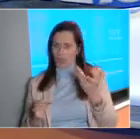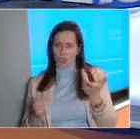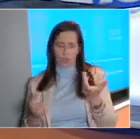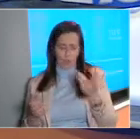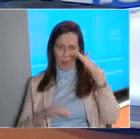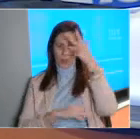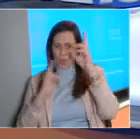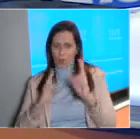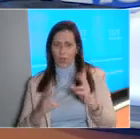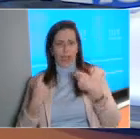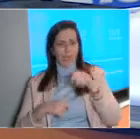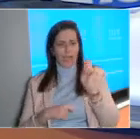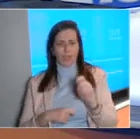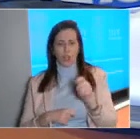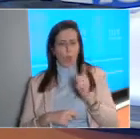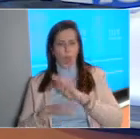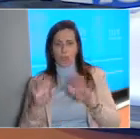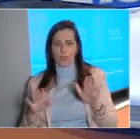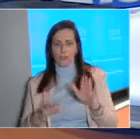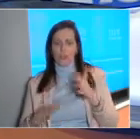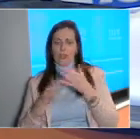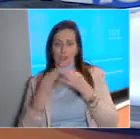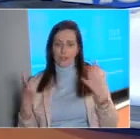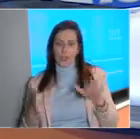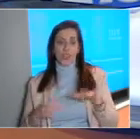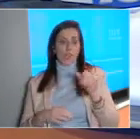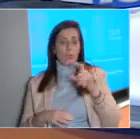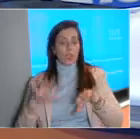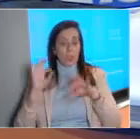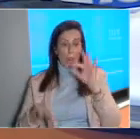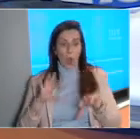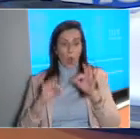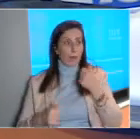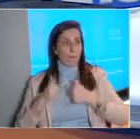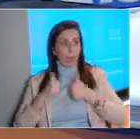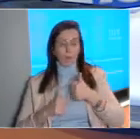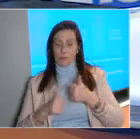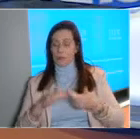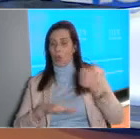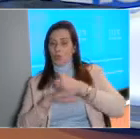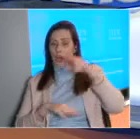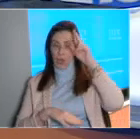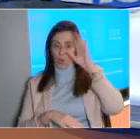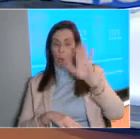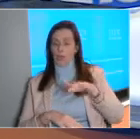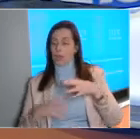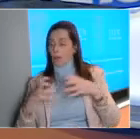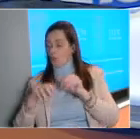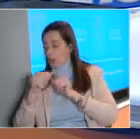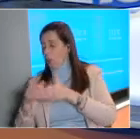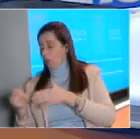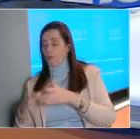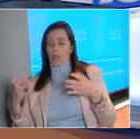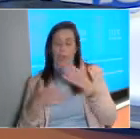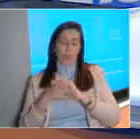תקועה, חברי כנסת... לא רק זה, זה גם טבעי לגמרי, שאם יש בחירות בפריימריס לראשות המפלגה, אז יהיה מחנה שיתמוך בכזה,